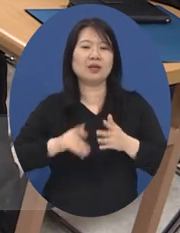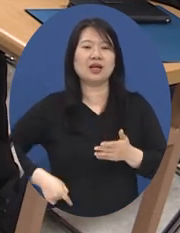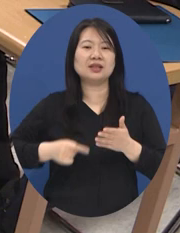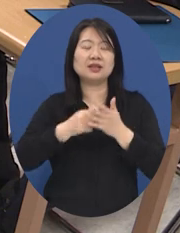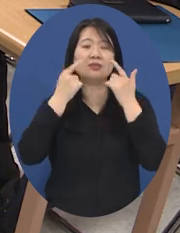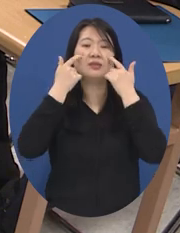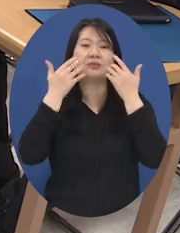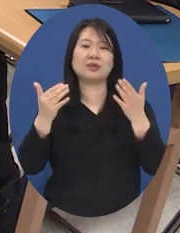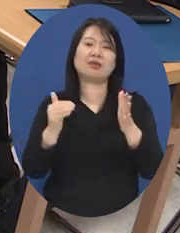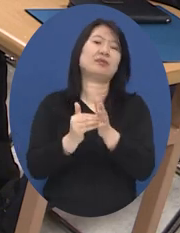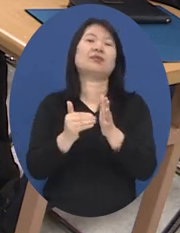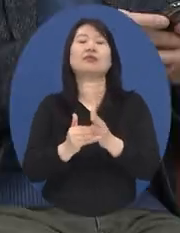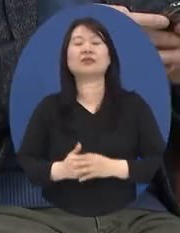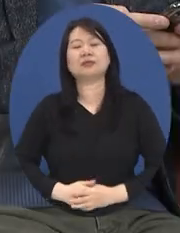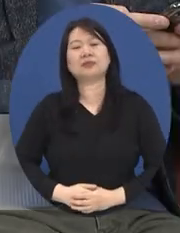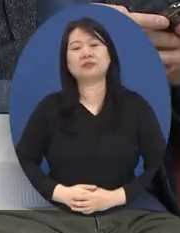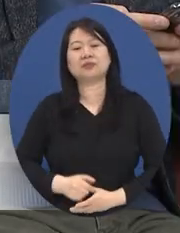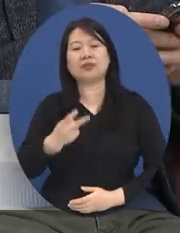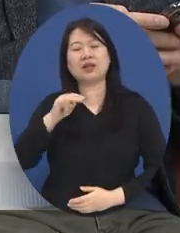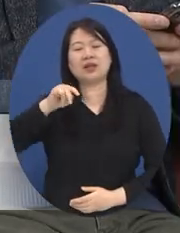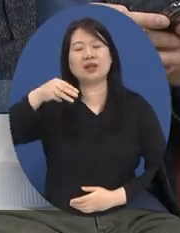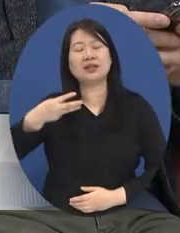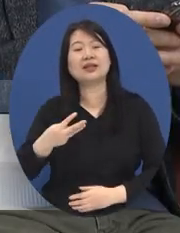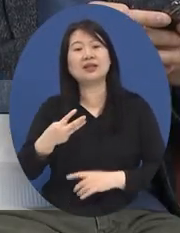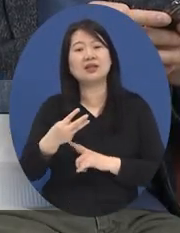의지를 분명히 했습니다. 디지털